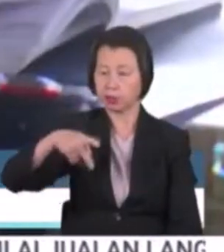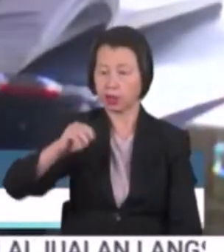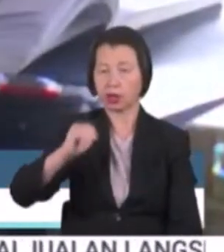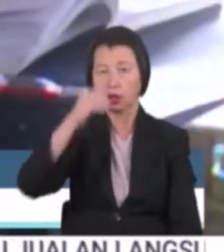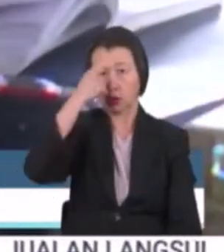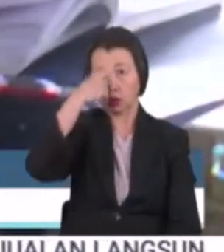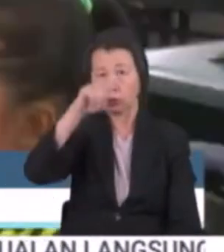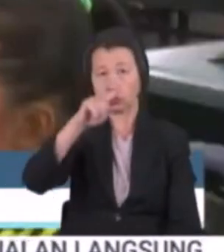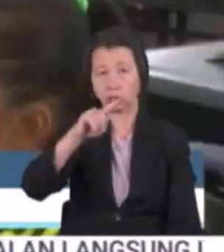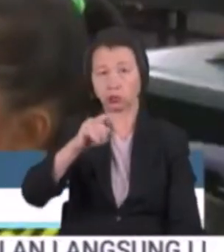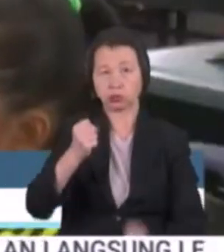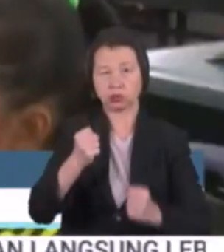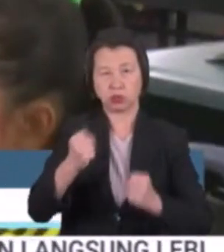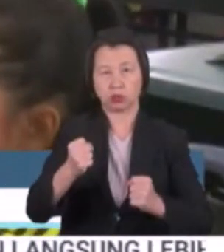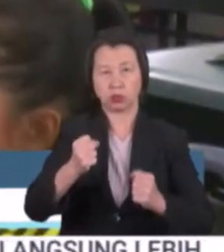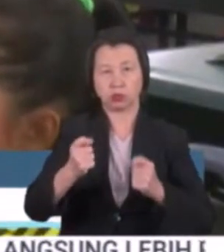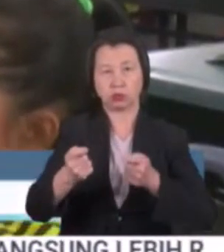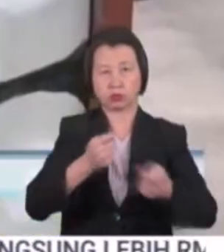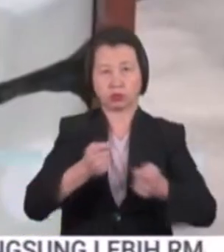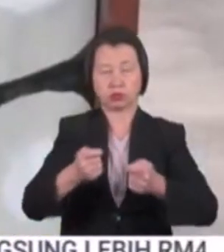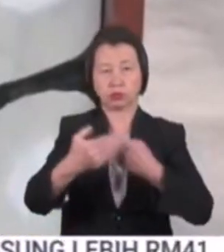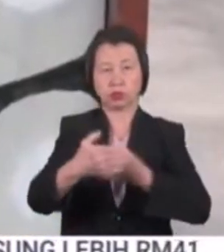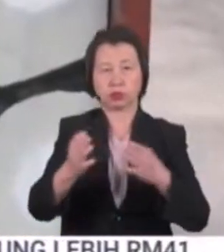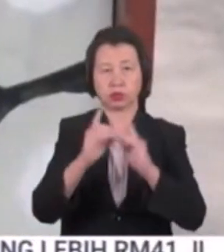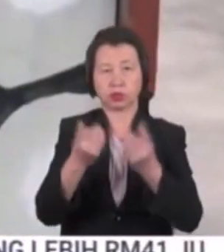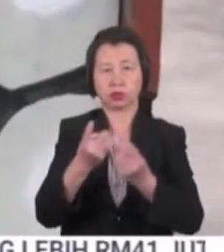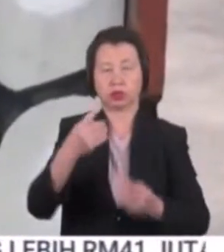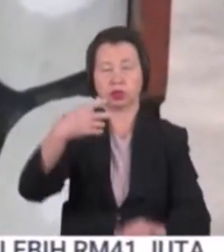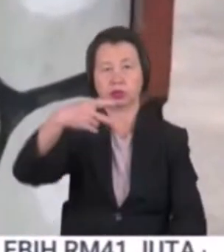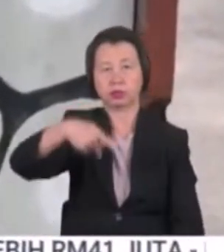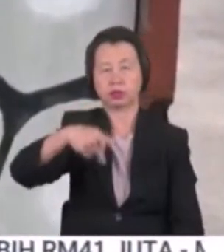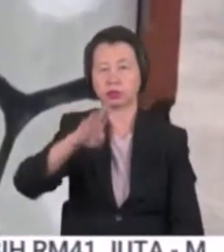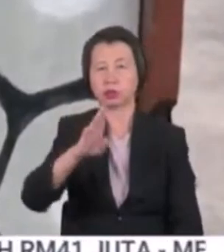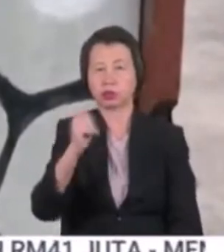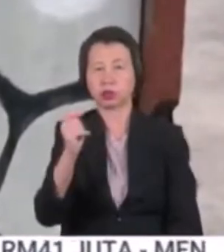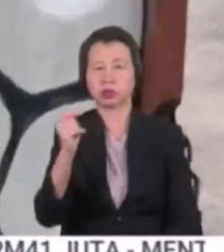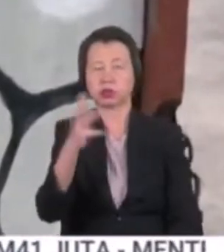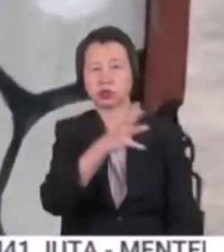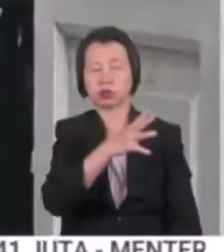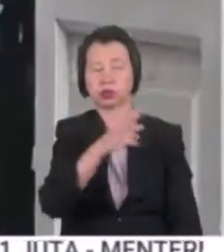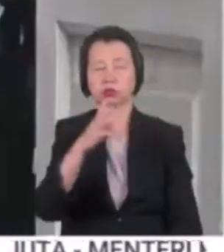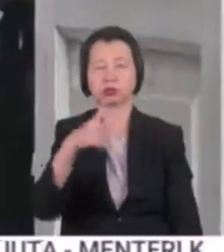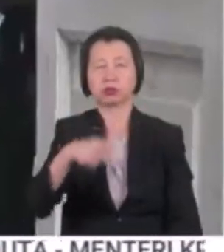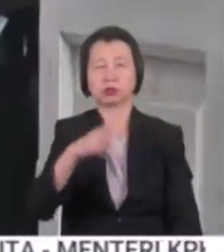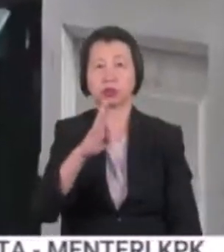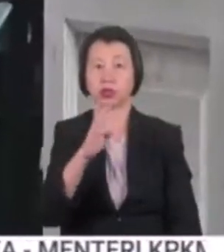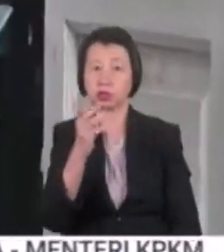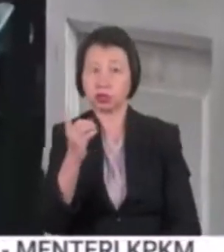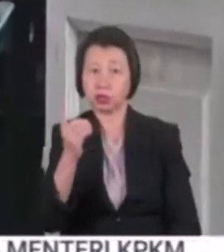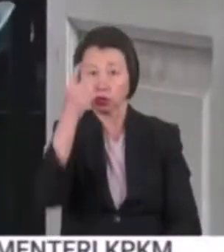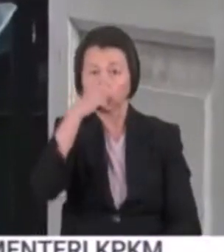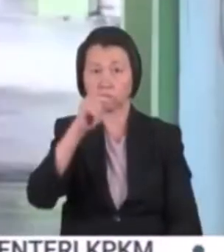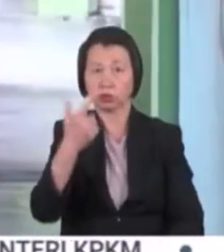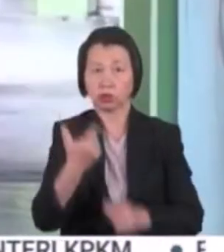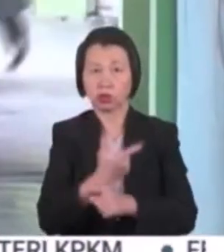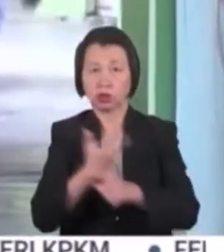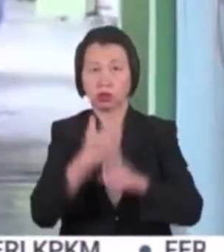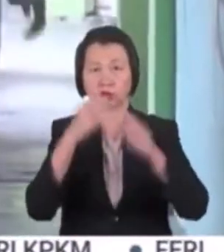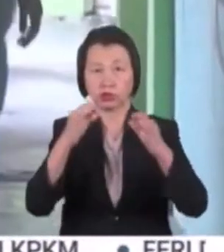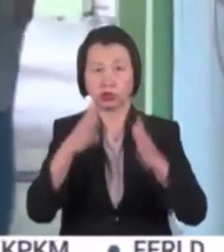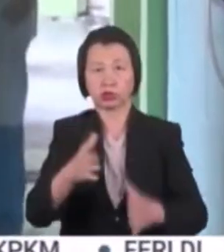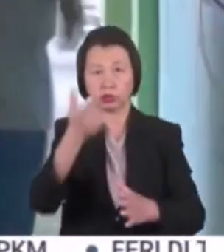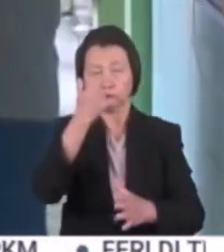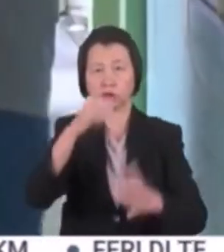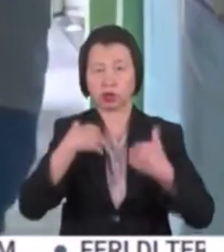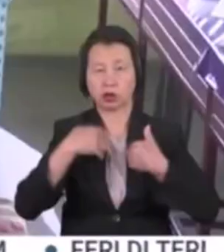untuk menangguhkan pentaksiran bilik darjah PBD dan latihan untuk guru bagi memastikan ia tidak mencecaskan